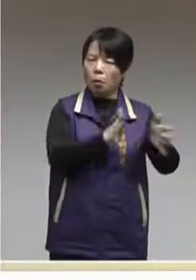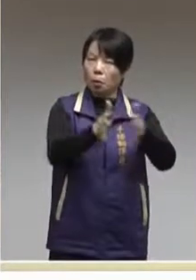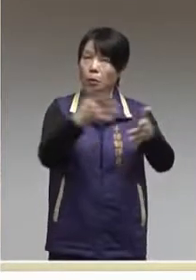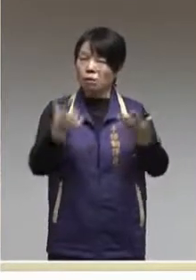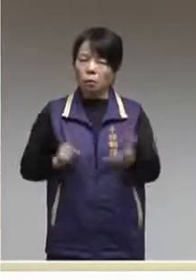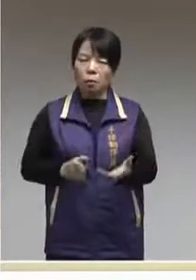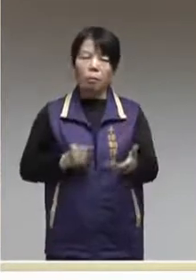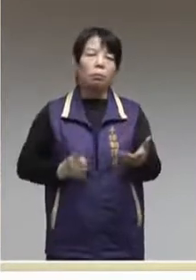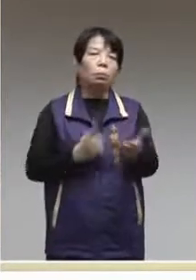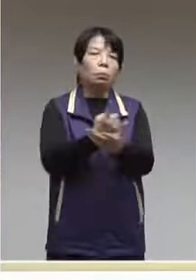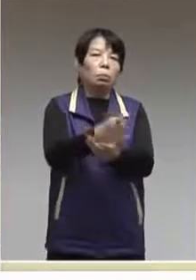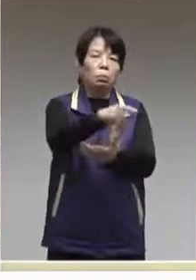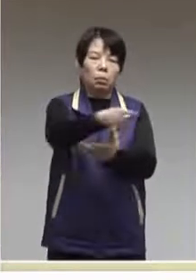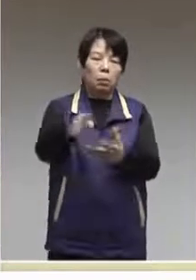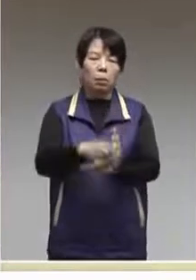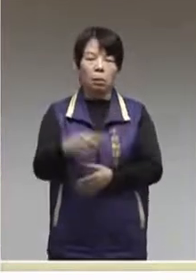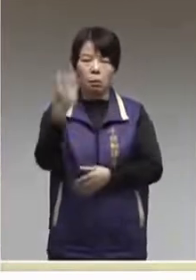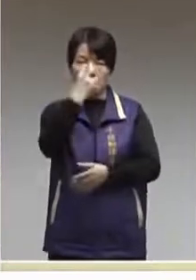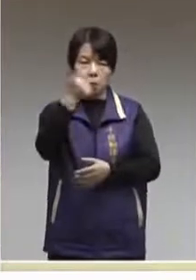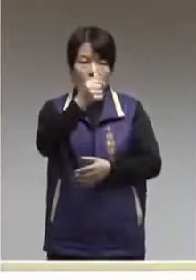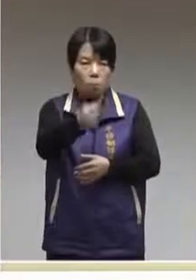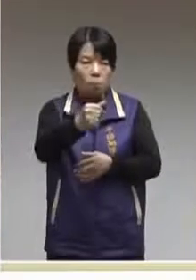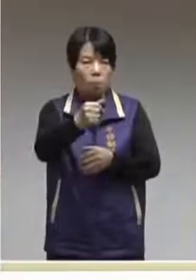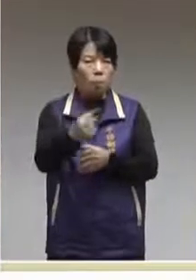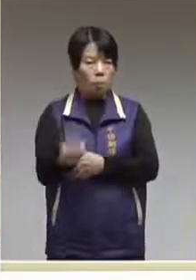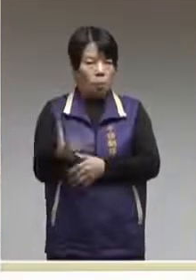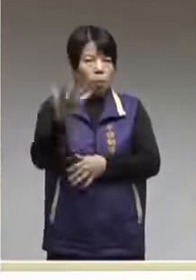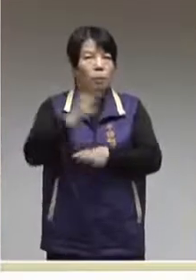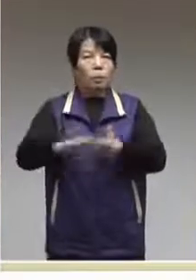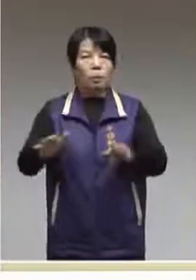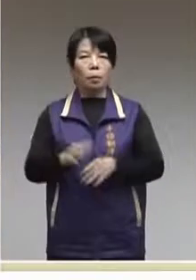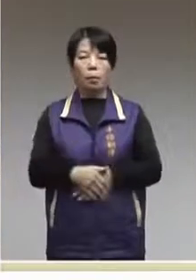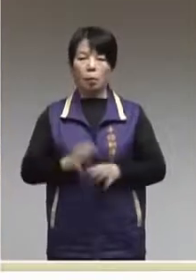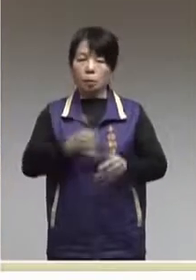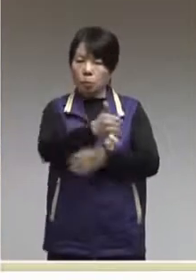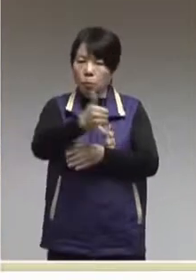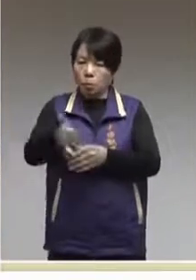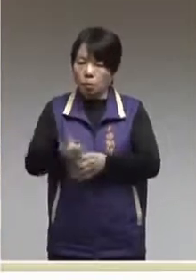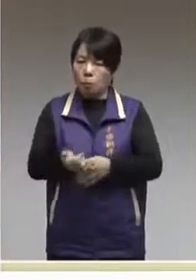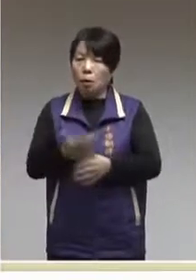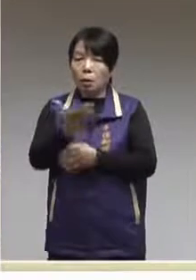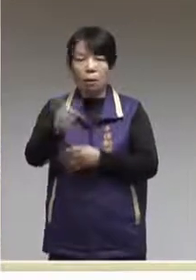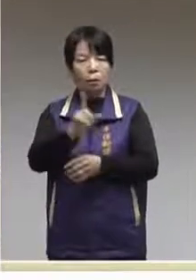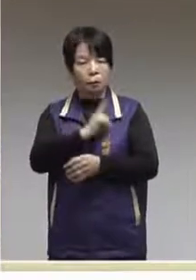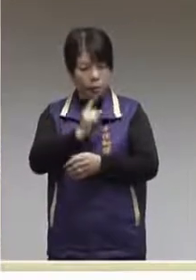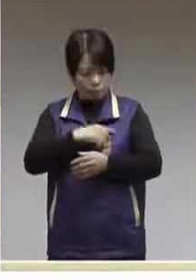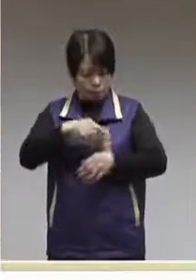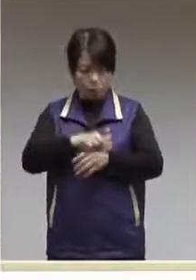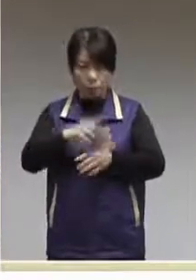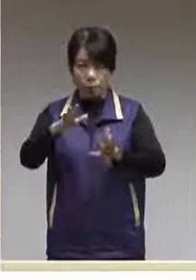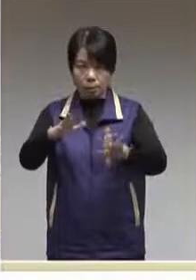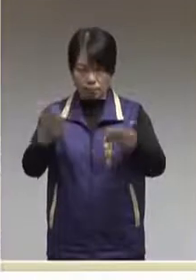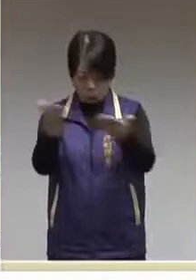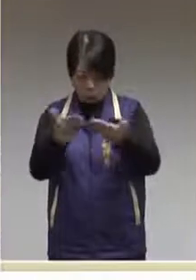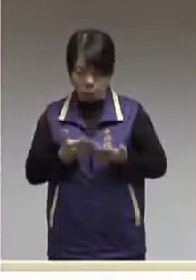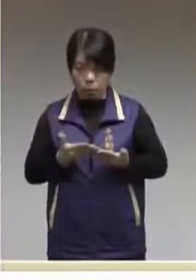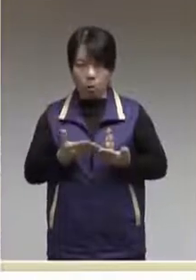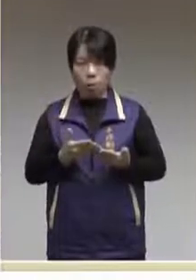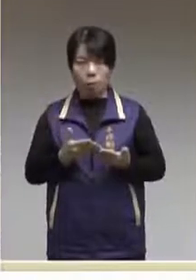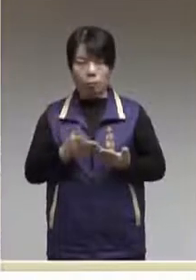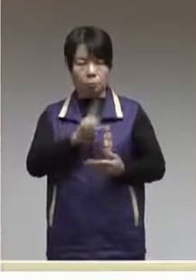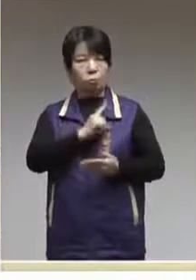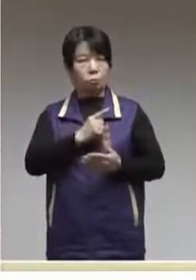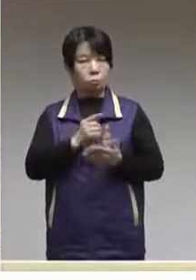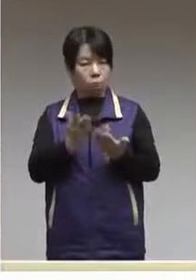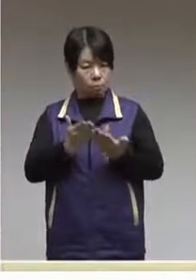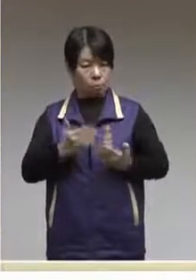风险就会高。因此，我们在提供足迹给大家去比对，同时也呼吁足迹重叠者